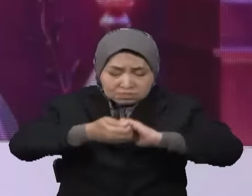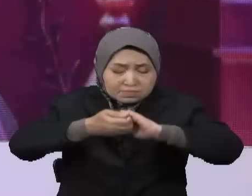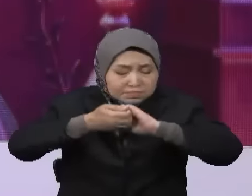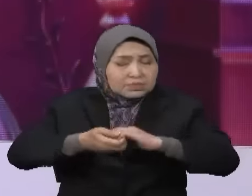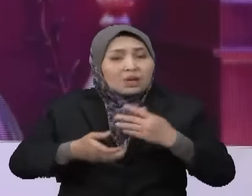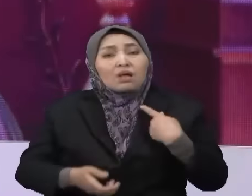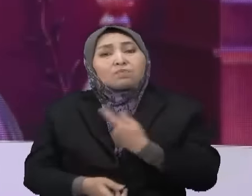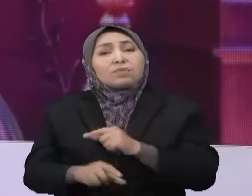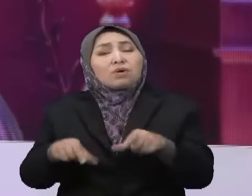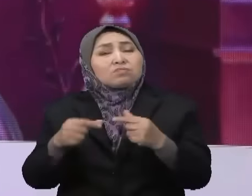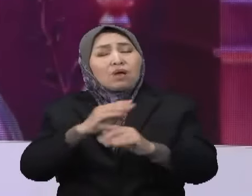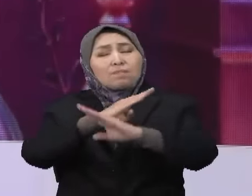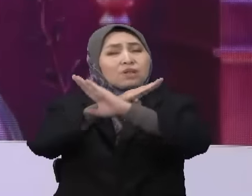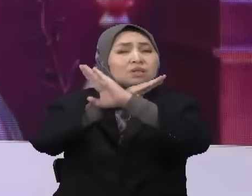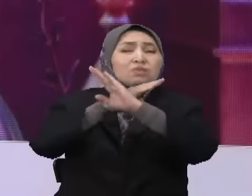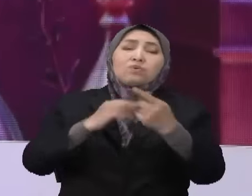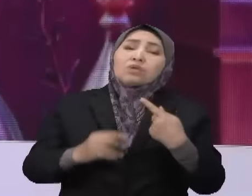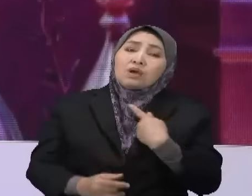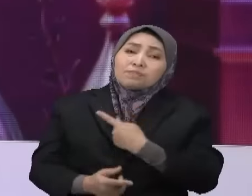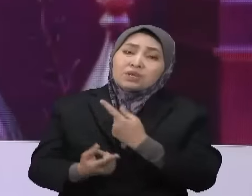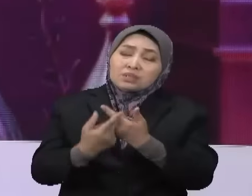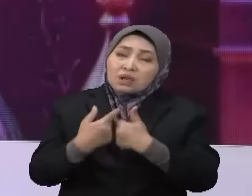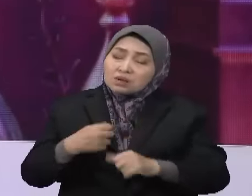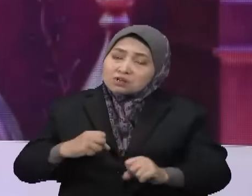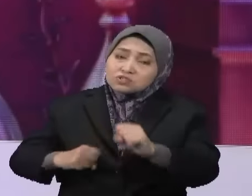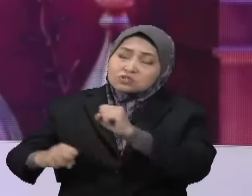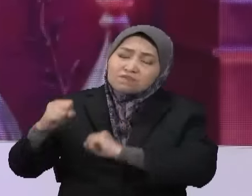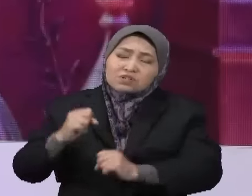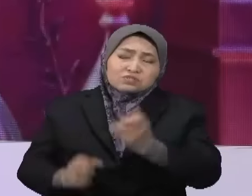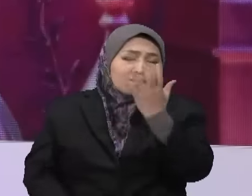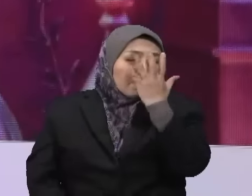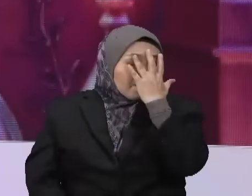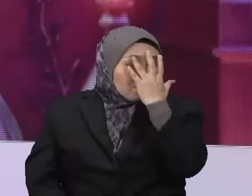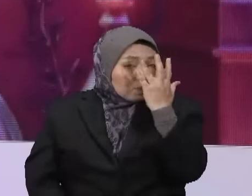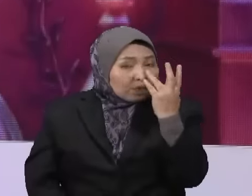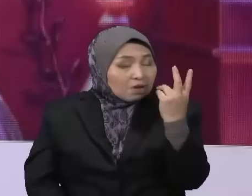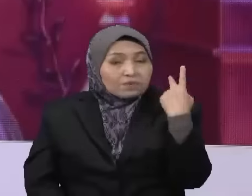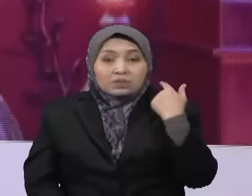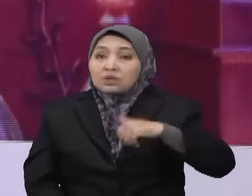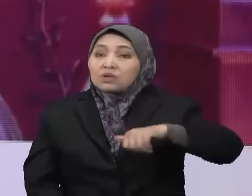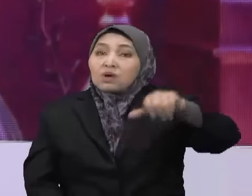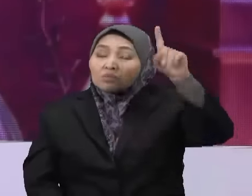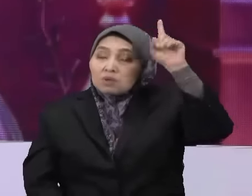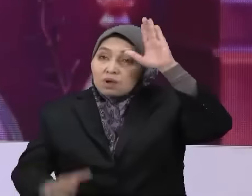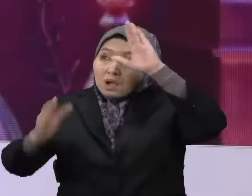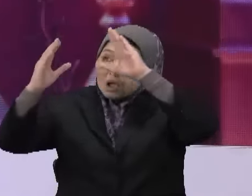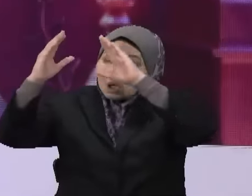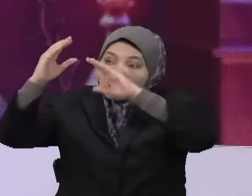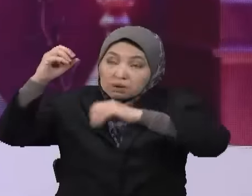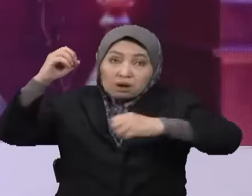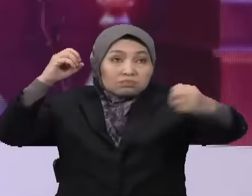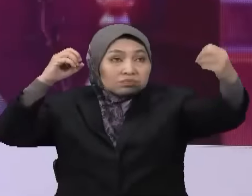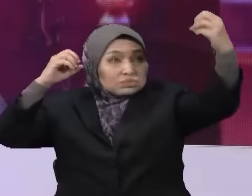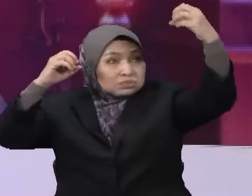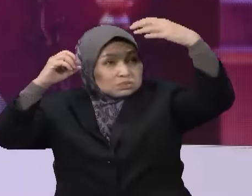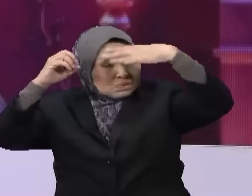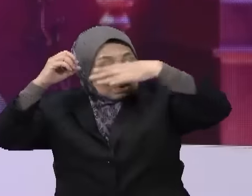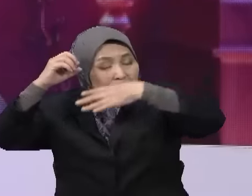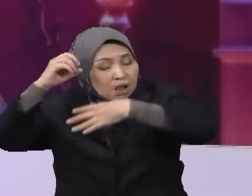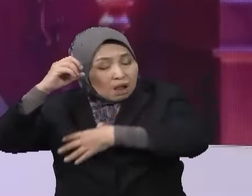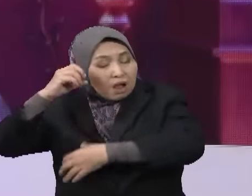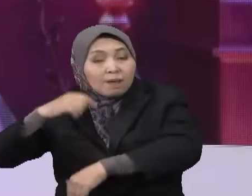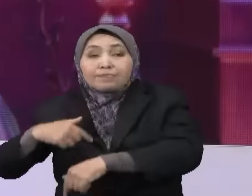Allah, melindungi kami daripada sifat-sifat munafik ini ya Allah. Moga-moga cahaya Al-Quran terus